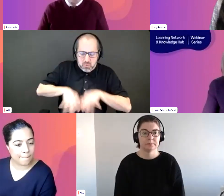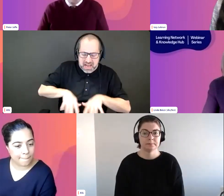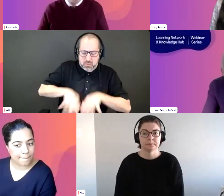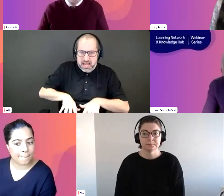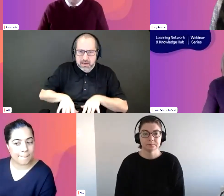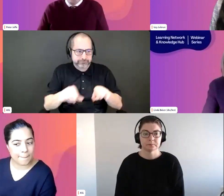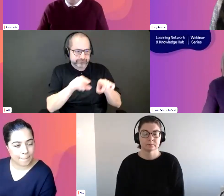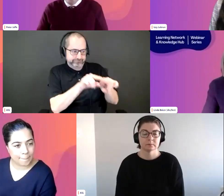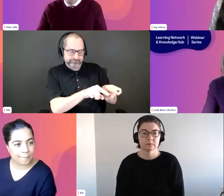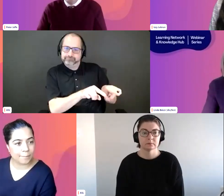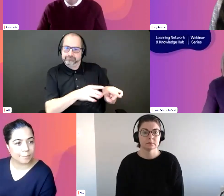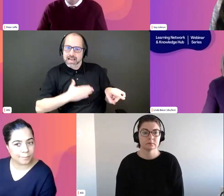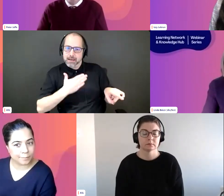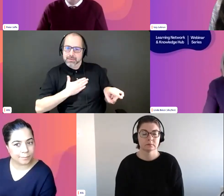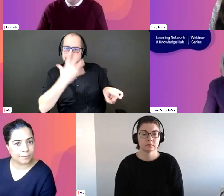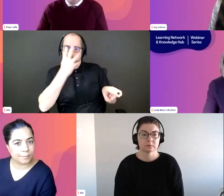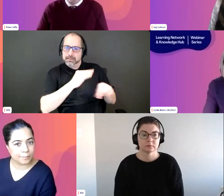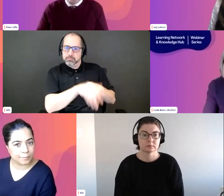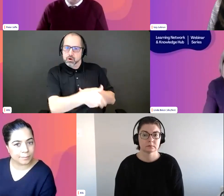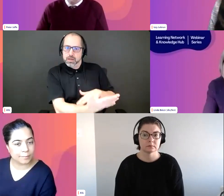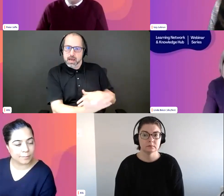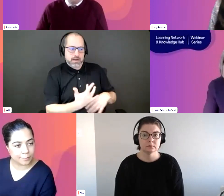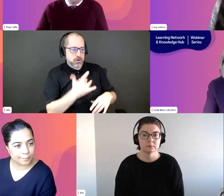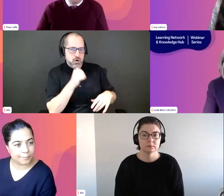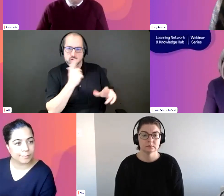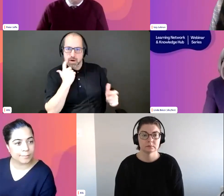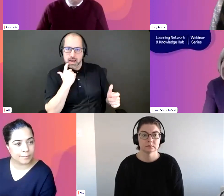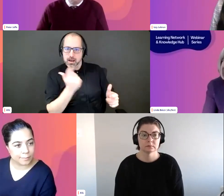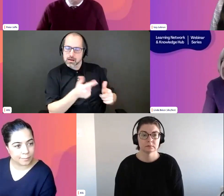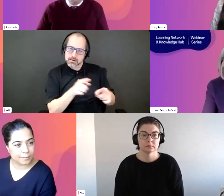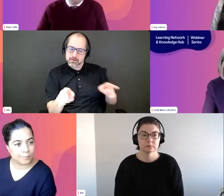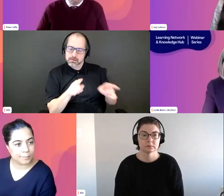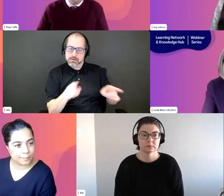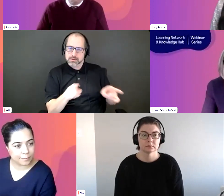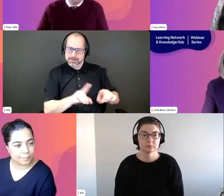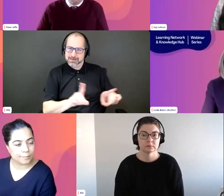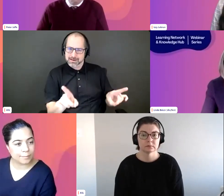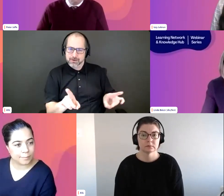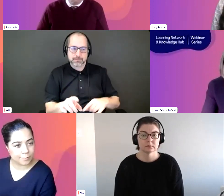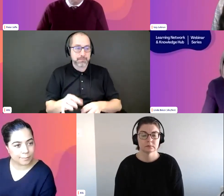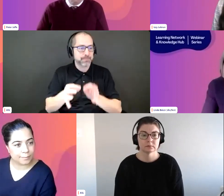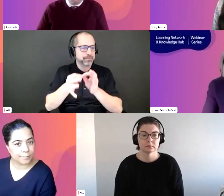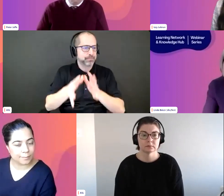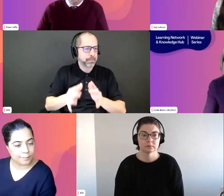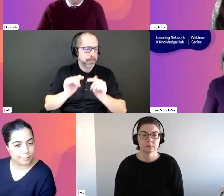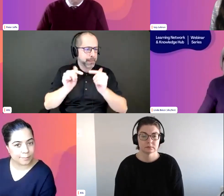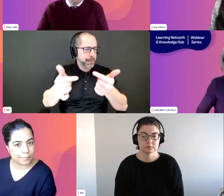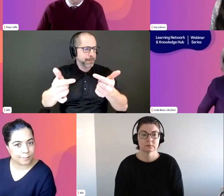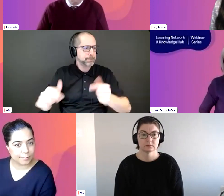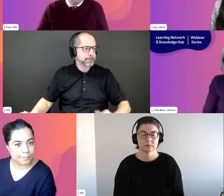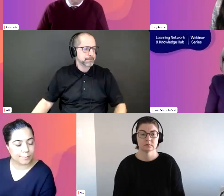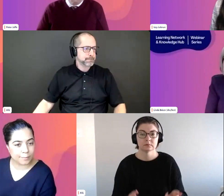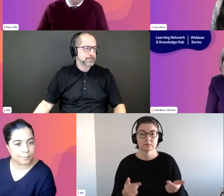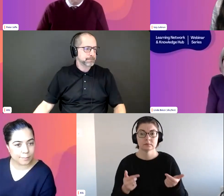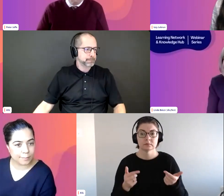temps où il le mouille son lit et dans l'autre foyer elle ne pleure pas autant il est plus heureux et on peut le dire on peut voir